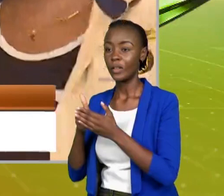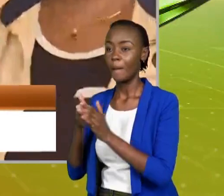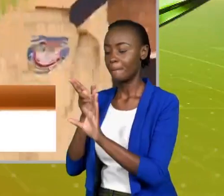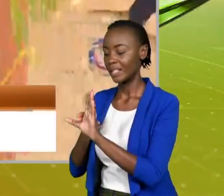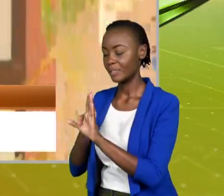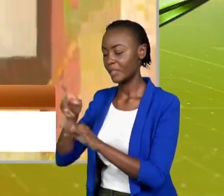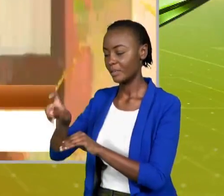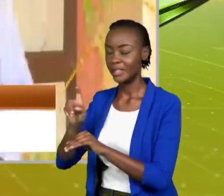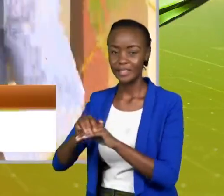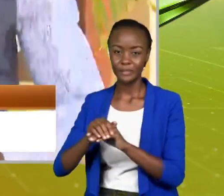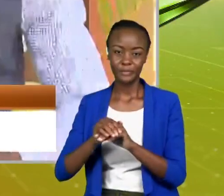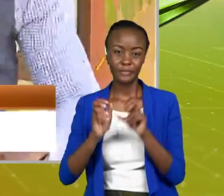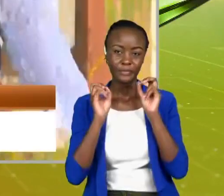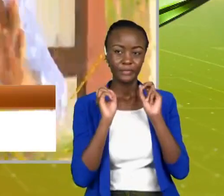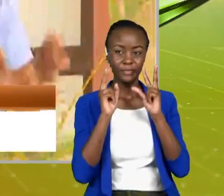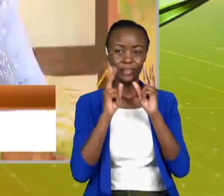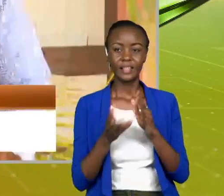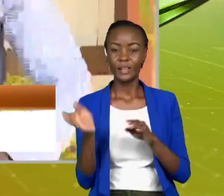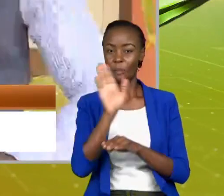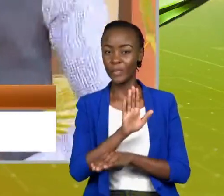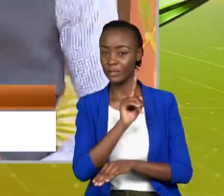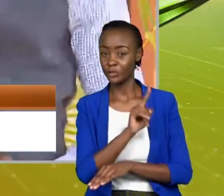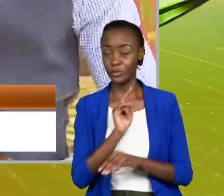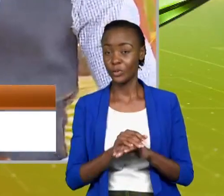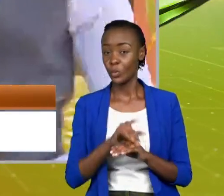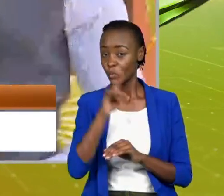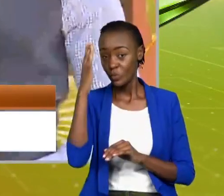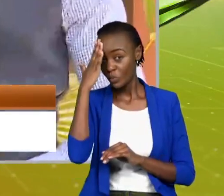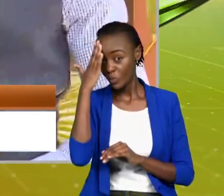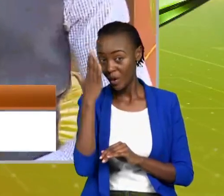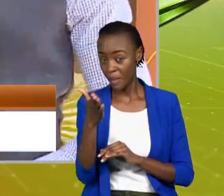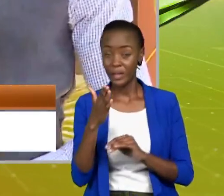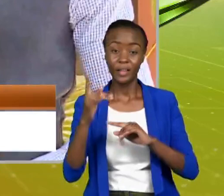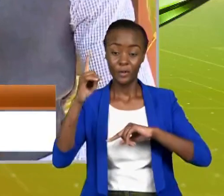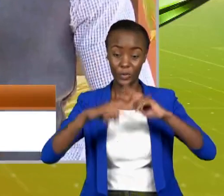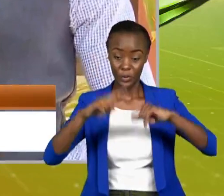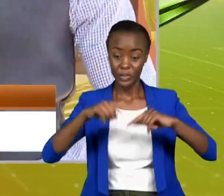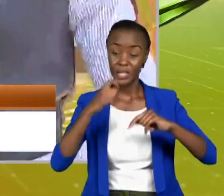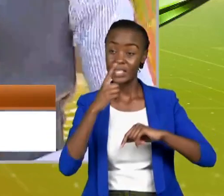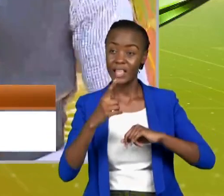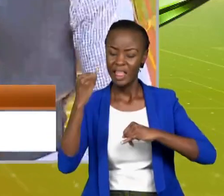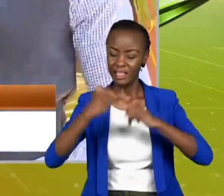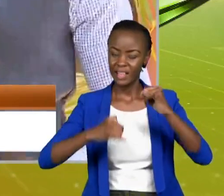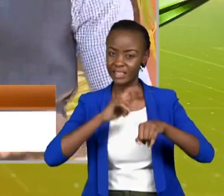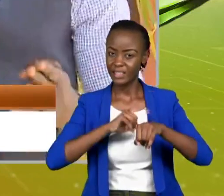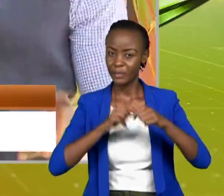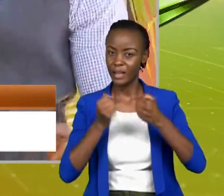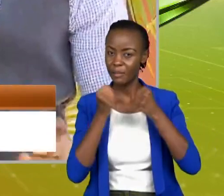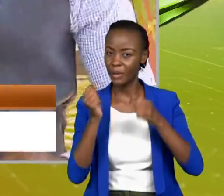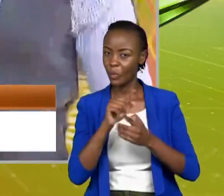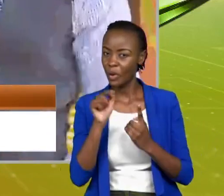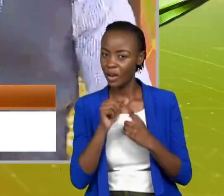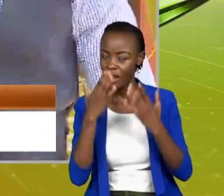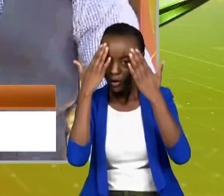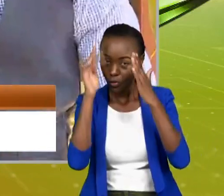Faith. Haya basi Terer, narudisha usukani kwako. Wajua wamesema kwamba Safari Rally mara ya mwisho ilikuwa, sijui wewe ulikuwa wapi,